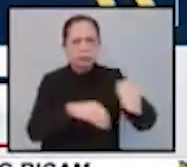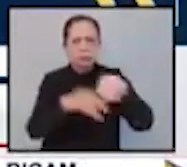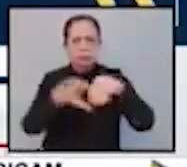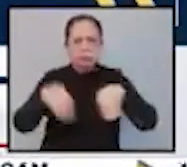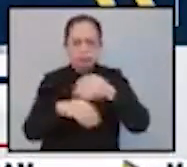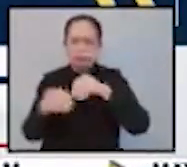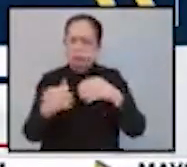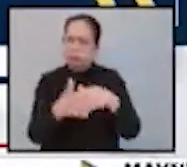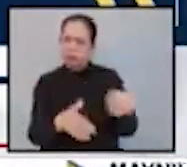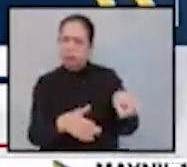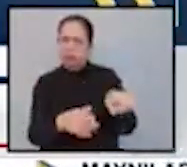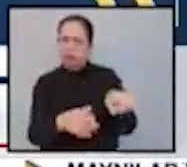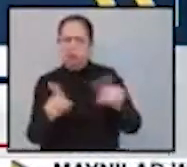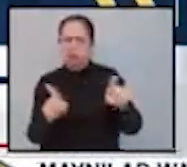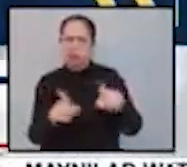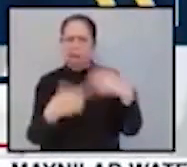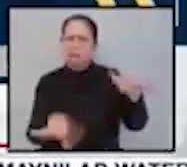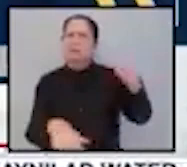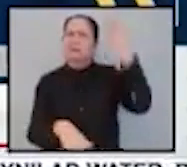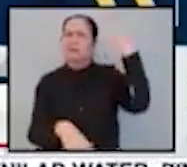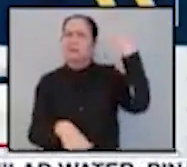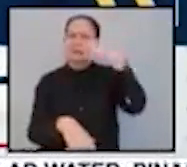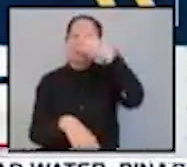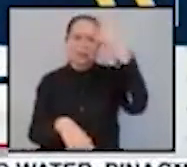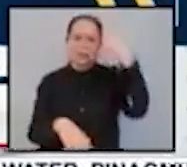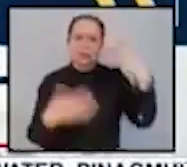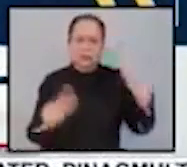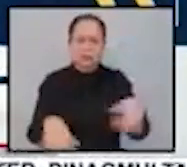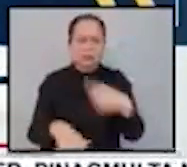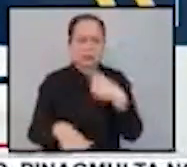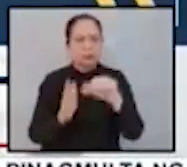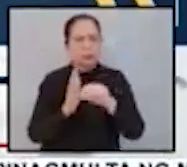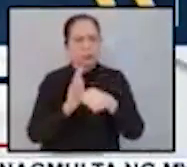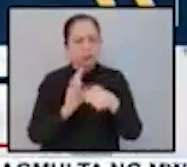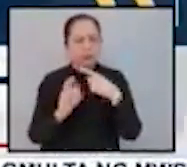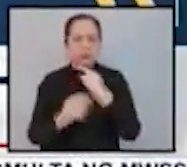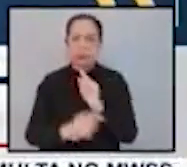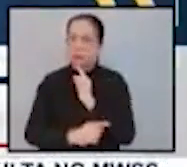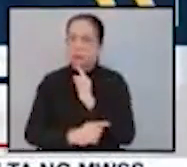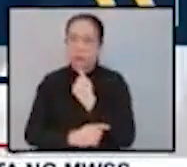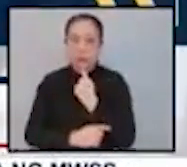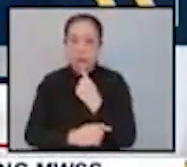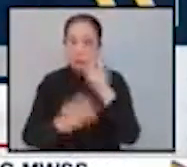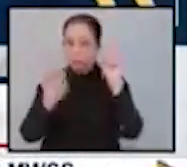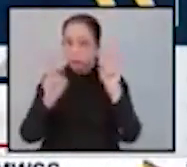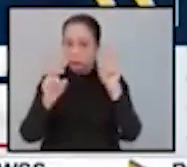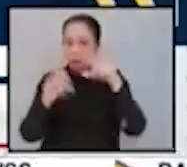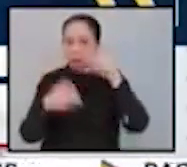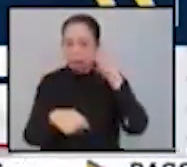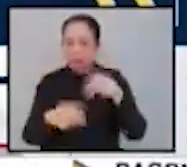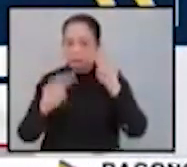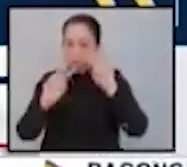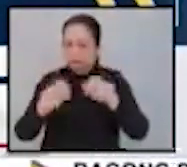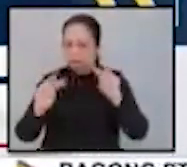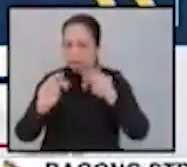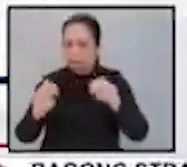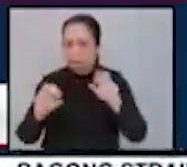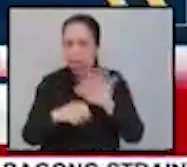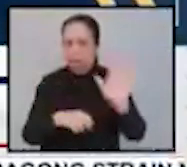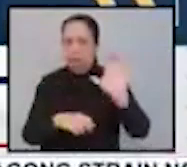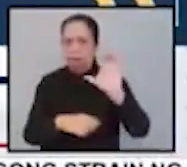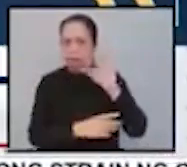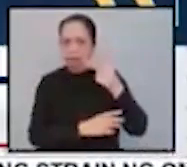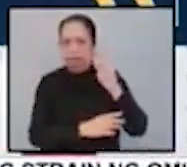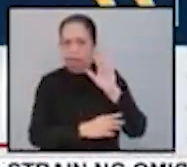estudyanteng nakagraduate na. Giit ng senadora, seryoso itong usapin kaya dapat lamang imbestigahan ng CHED. Marin